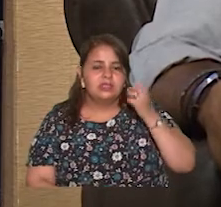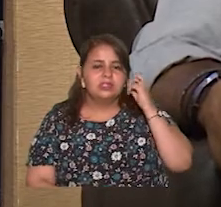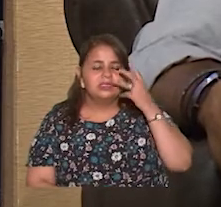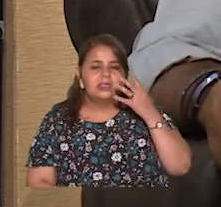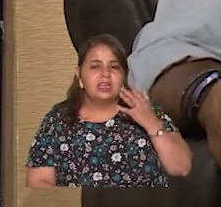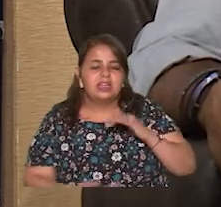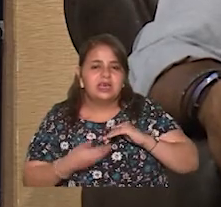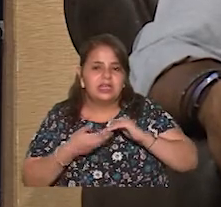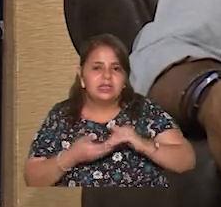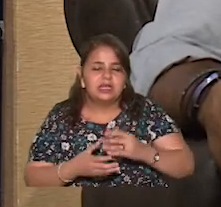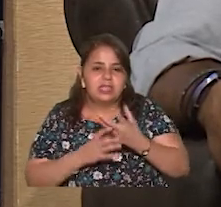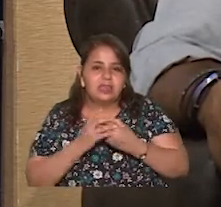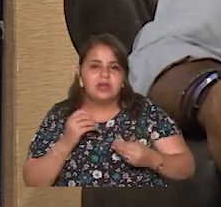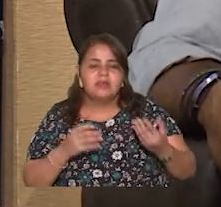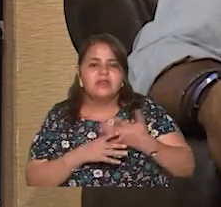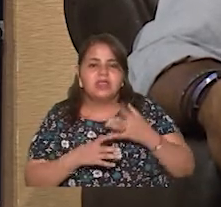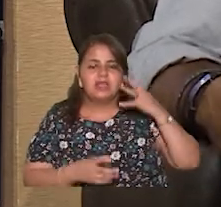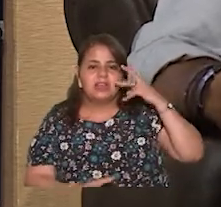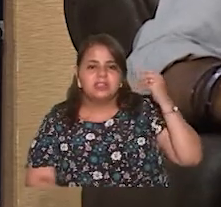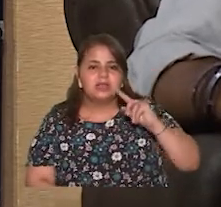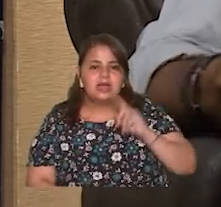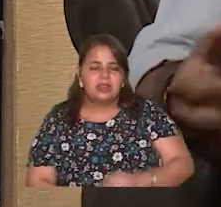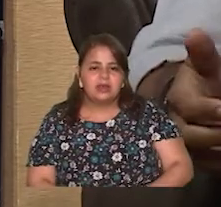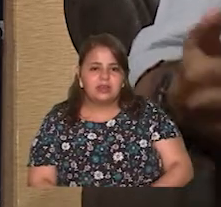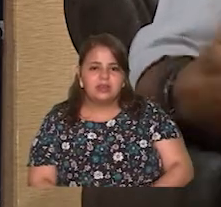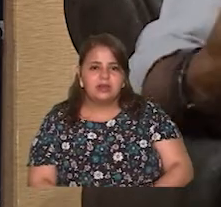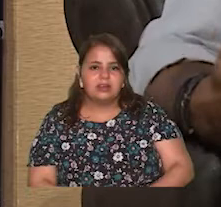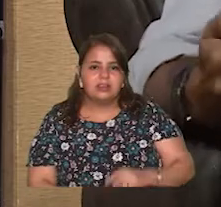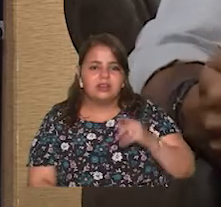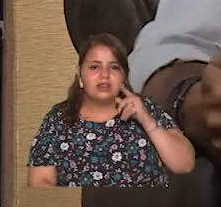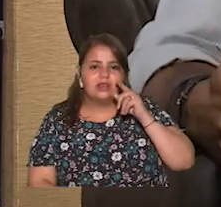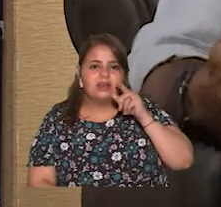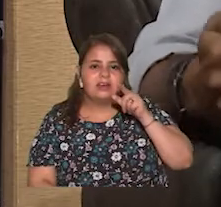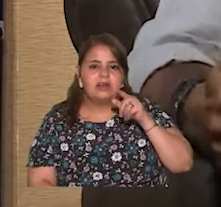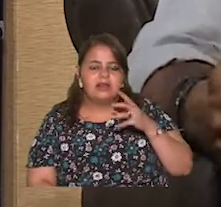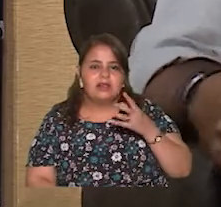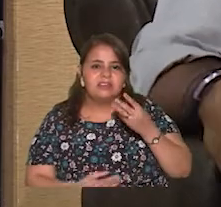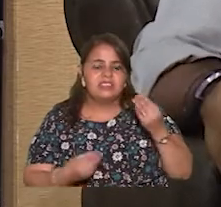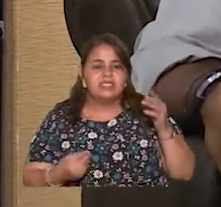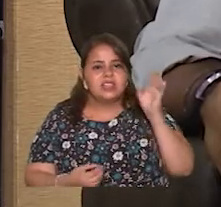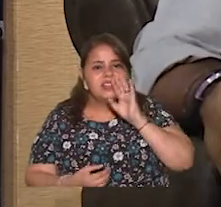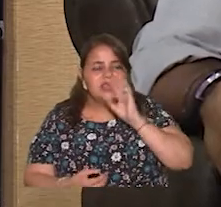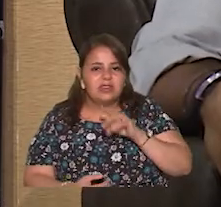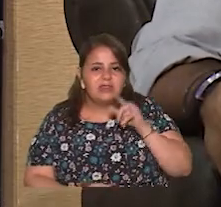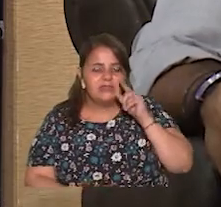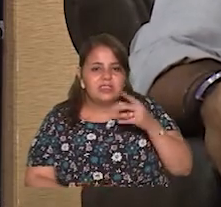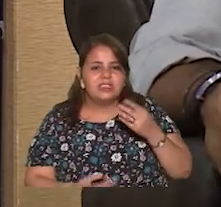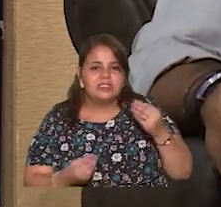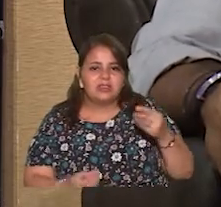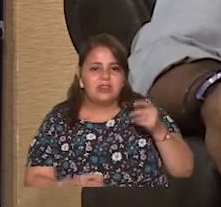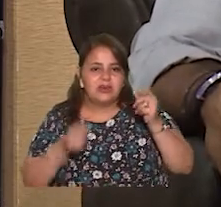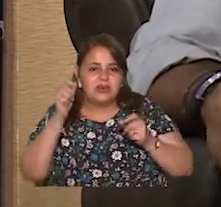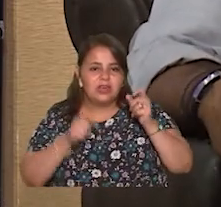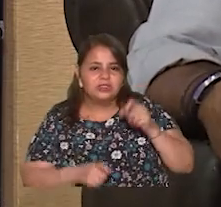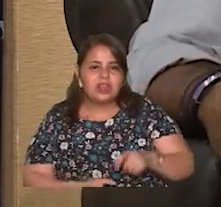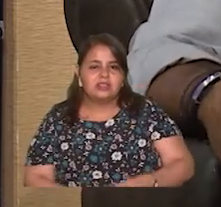ابني يبطل موضوع النسيان. فحاجات كتيره جدا انا محتاج ان انا اتعلمها لكل موقف،